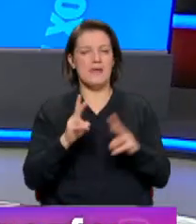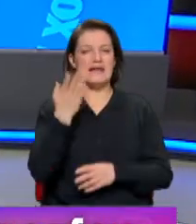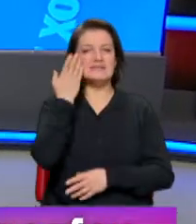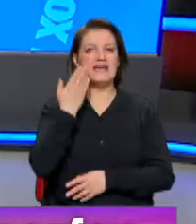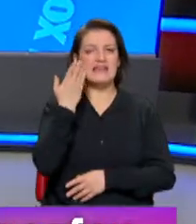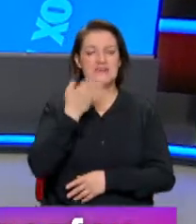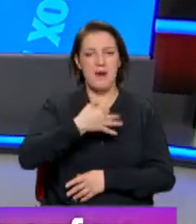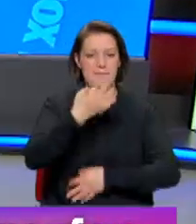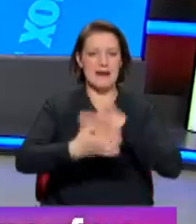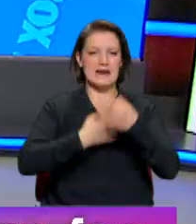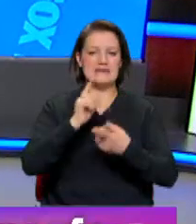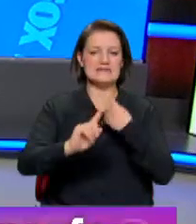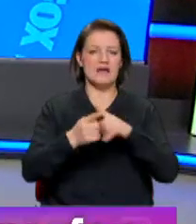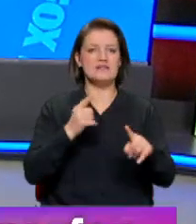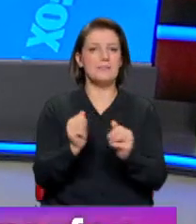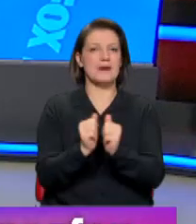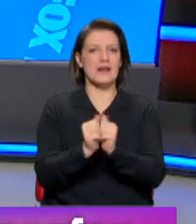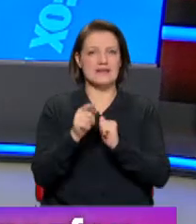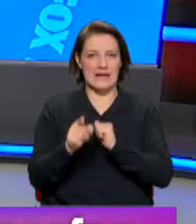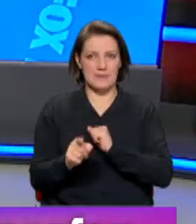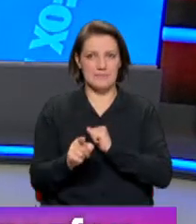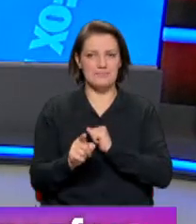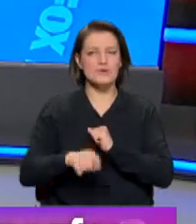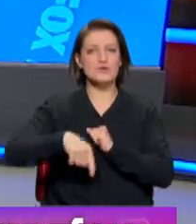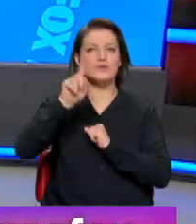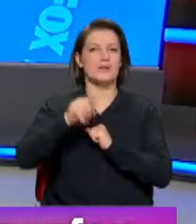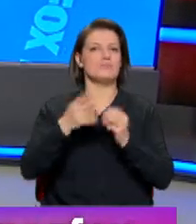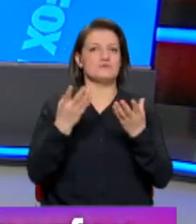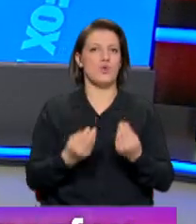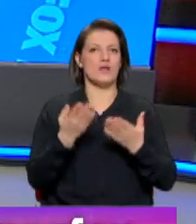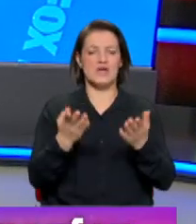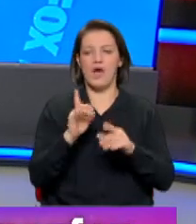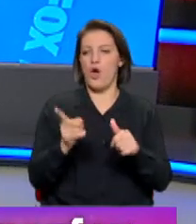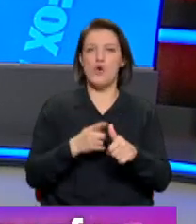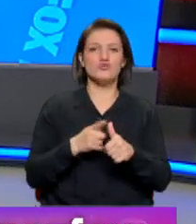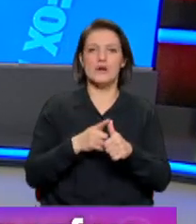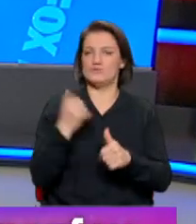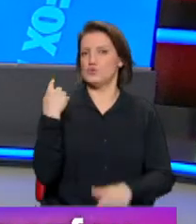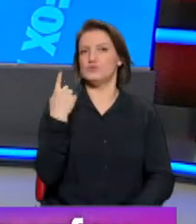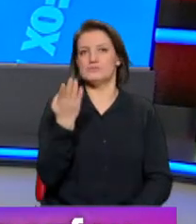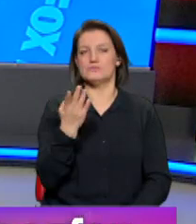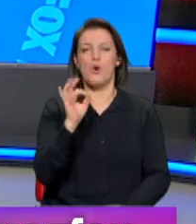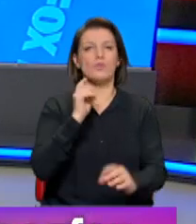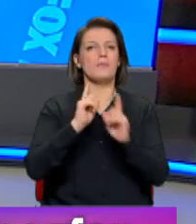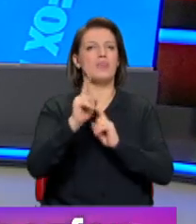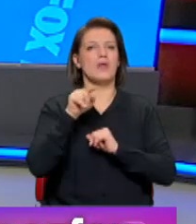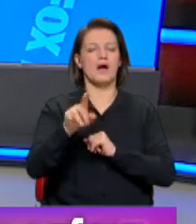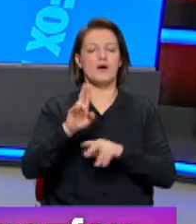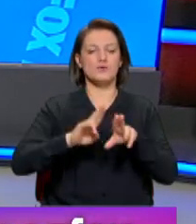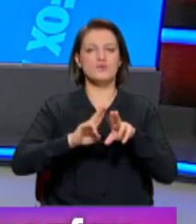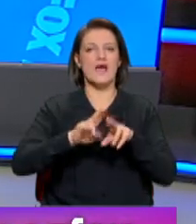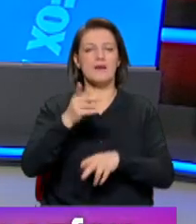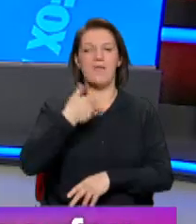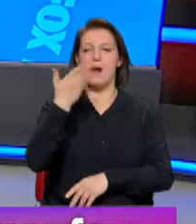izlenim haberleri yine siyasetle birlikte gündemimizde olacak. Ama önce düne gidelim. Otoyolda, Kuzey